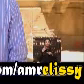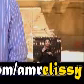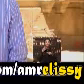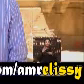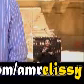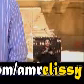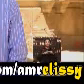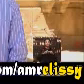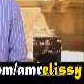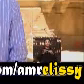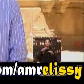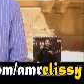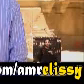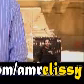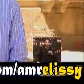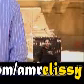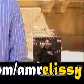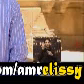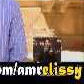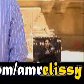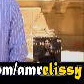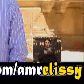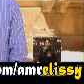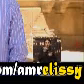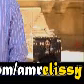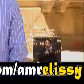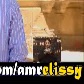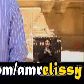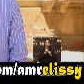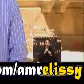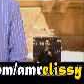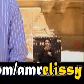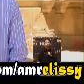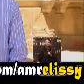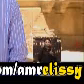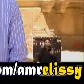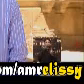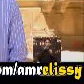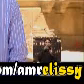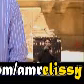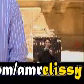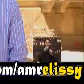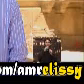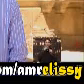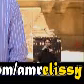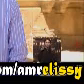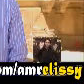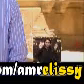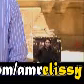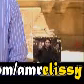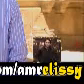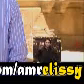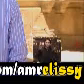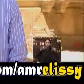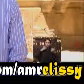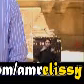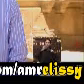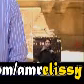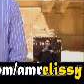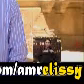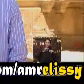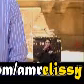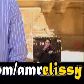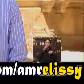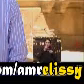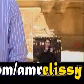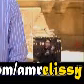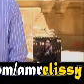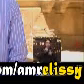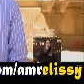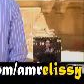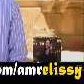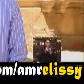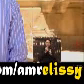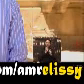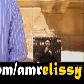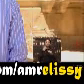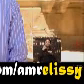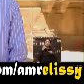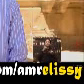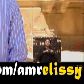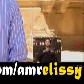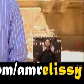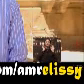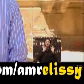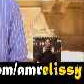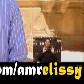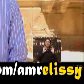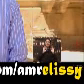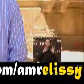للتقنين. وزير الزراعة بيقول واجهنا هجمة شرسة من الجراد هذا العام وتصدينا لها بنجاح، والناس بتقول